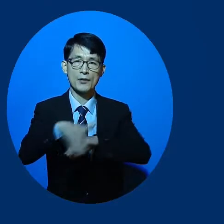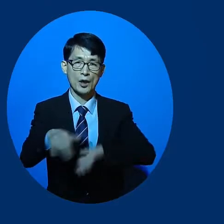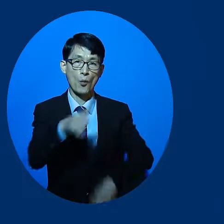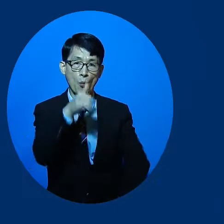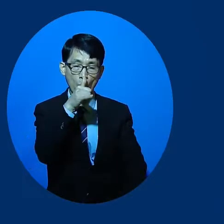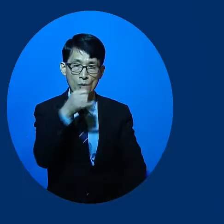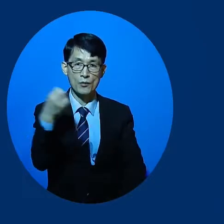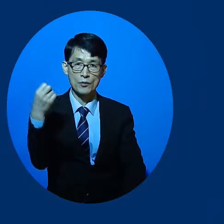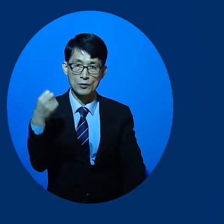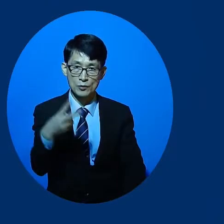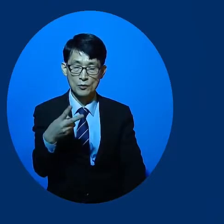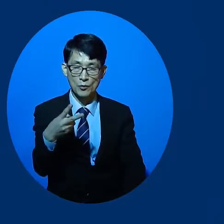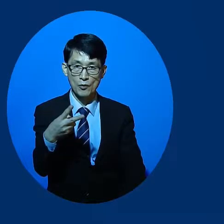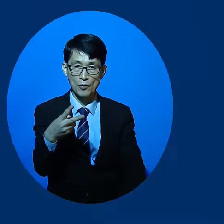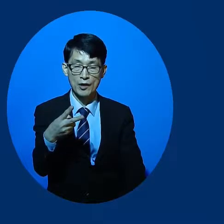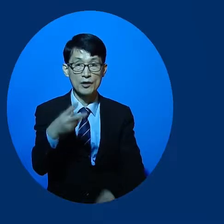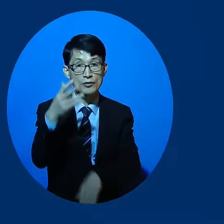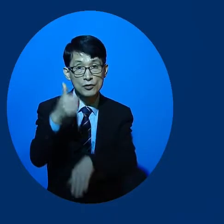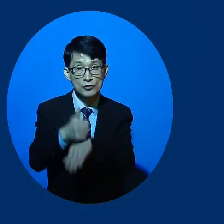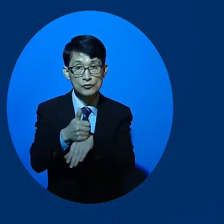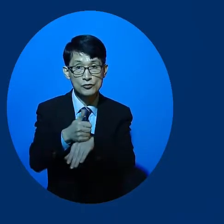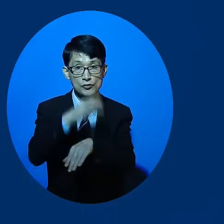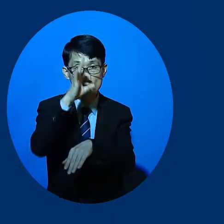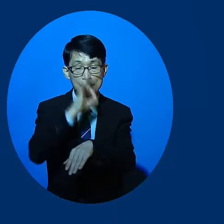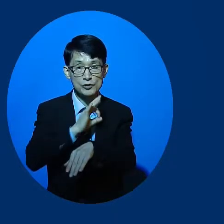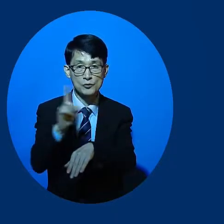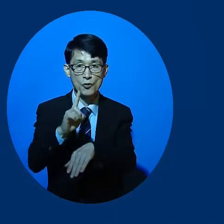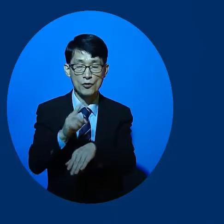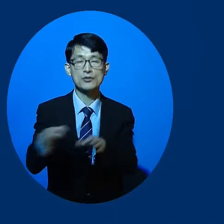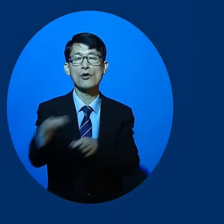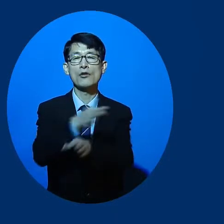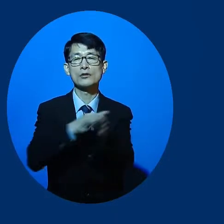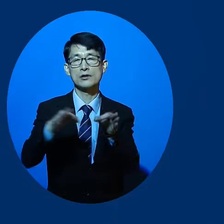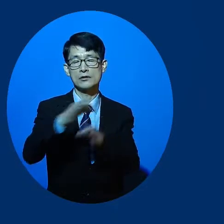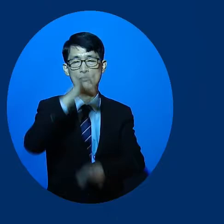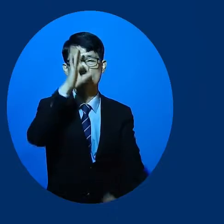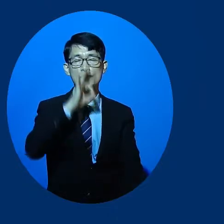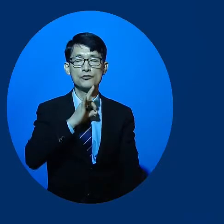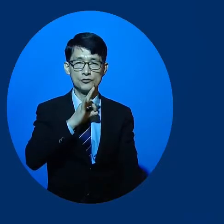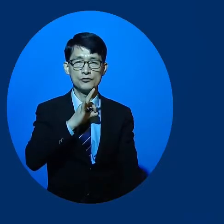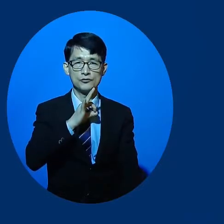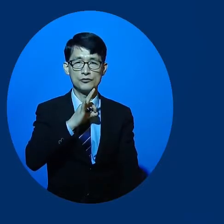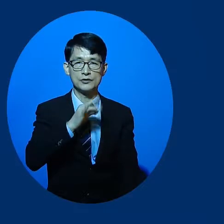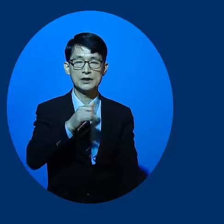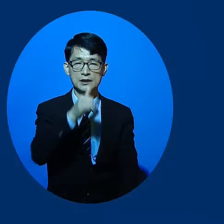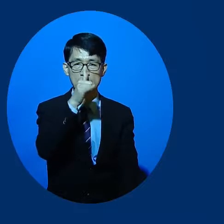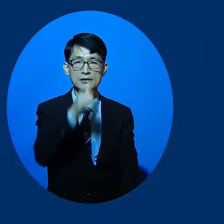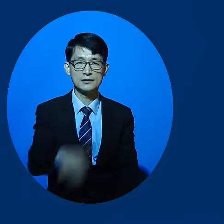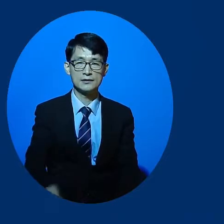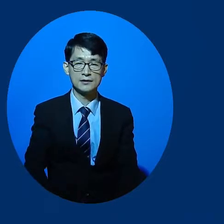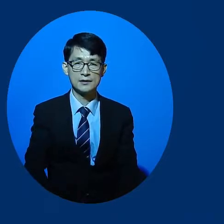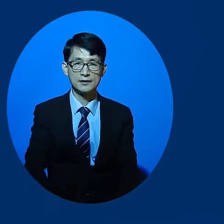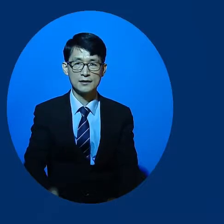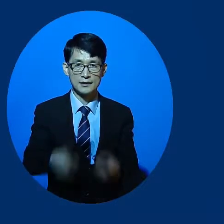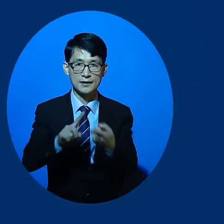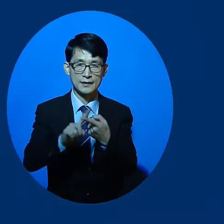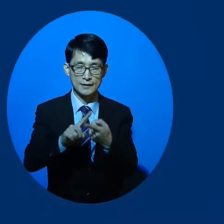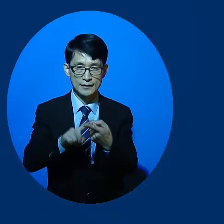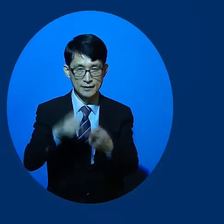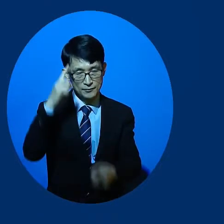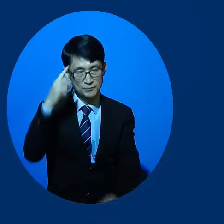경제적 파급 효과도 불러일으킬 수 있다는 점에서 그 의의와 가치가 클 것으로